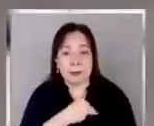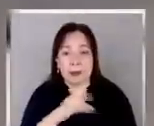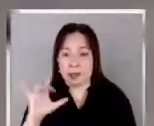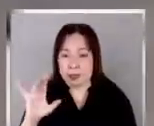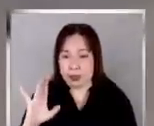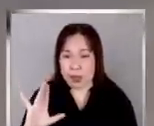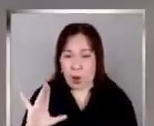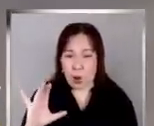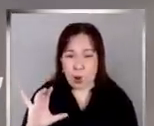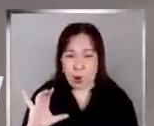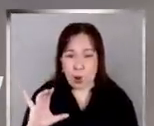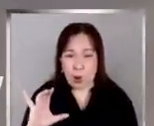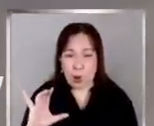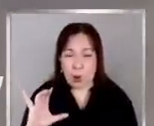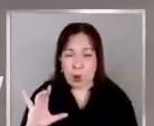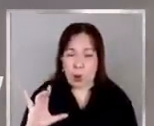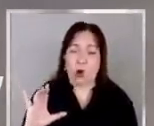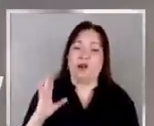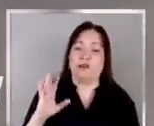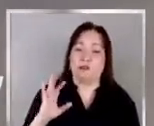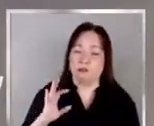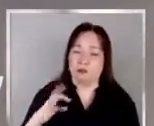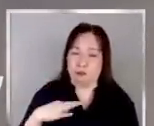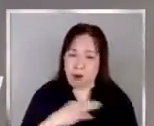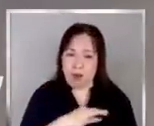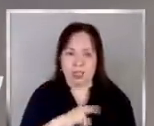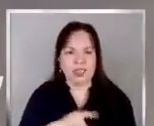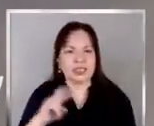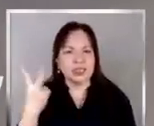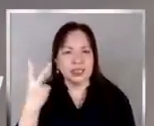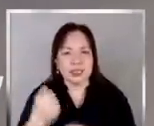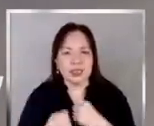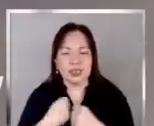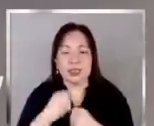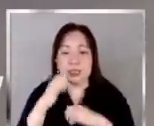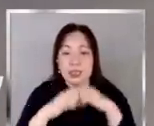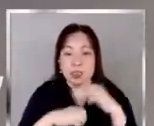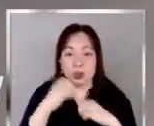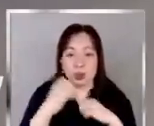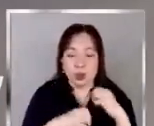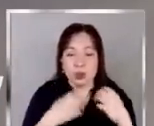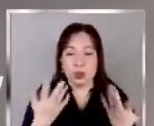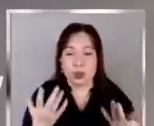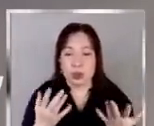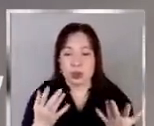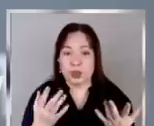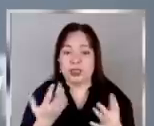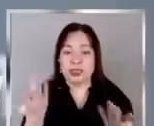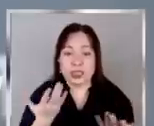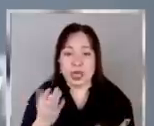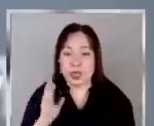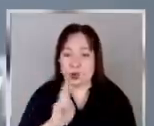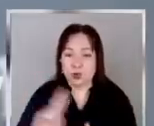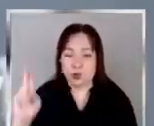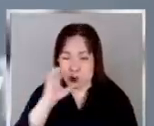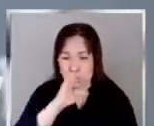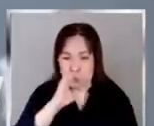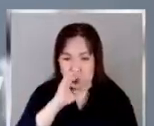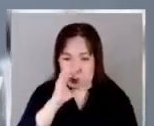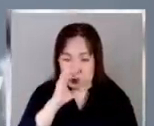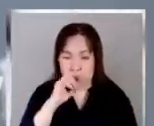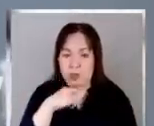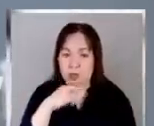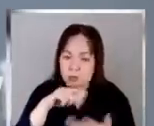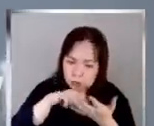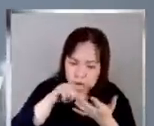Siya ang second year engineering student na si Ronel Baguio ng Tau Gamma Phi Fraternity sa University of Cebu. Sa isinagawang autopsy,